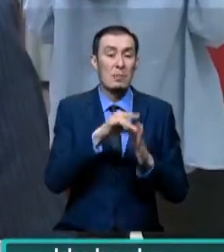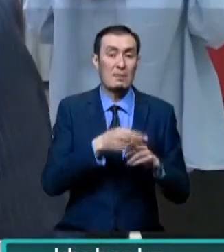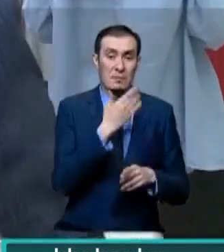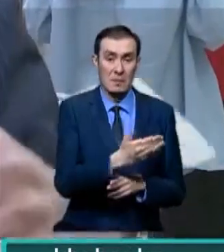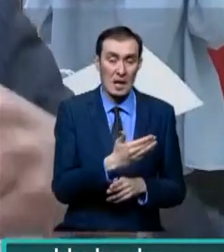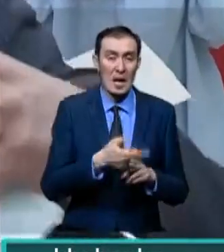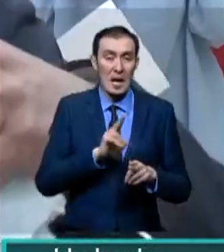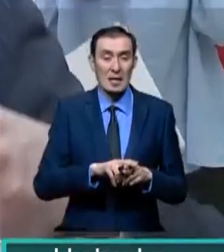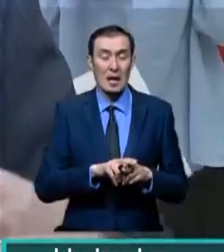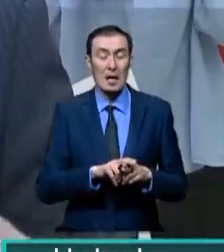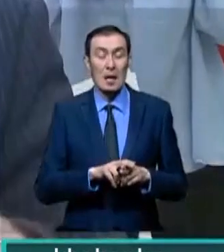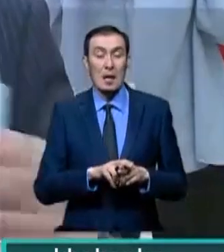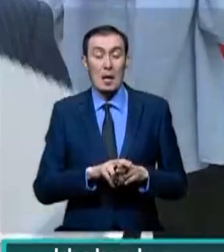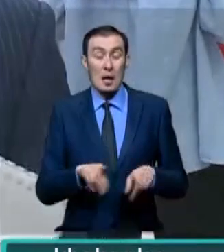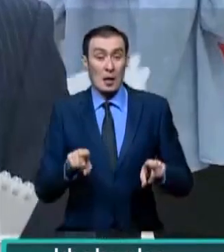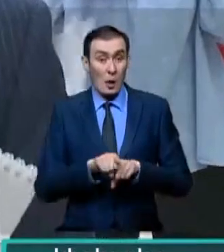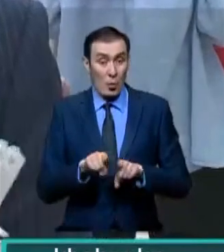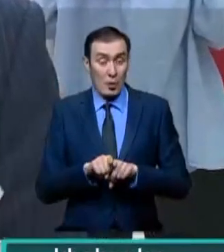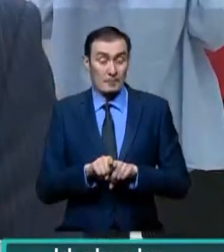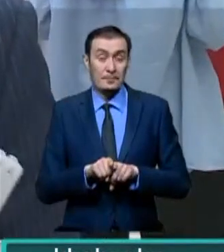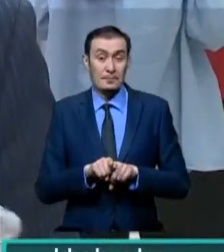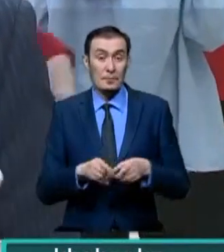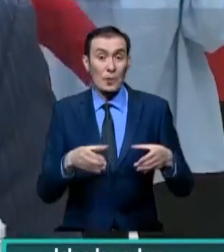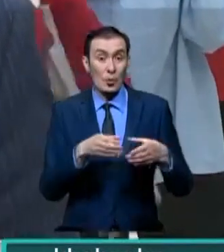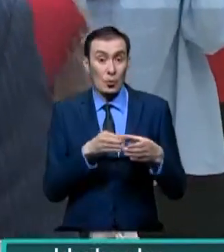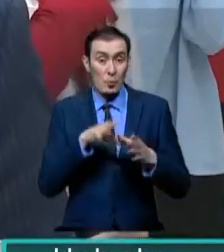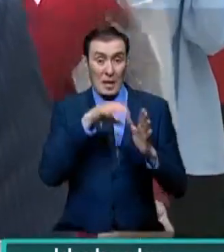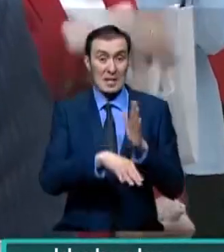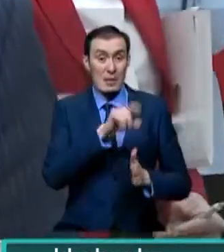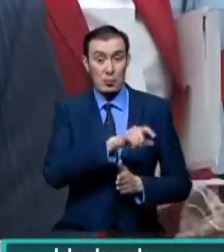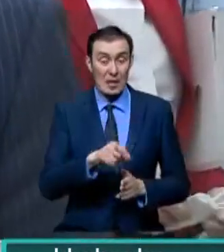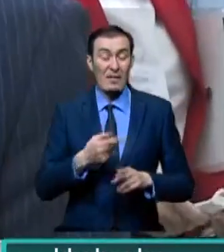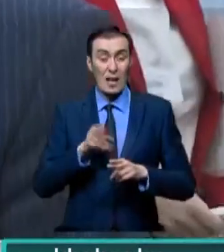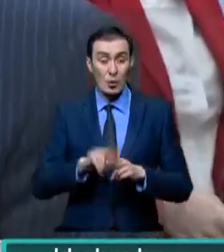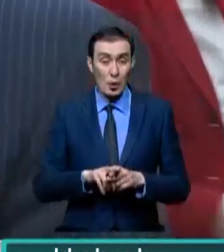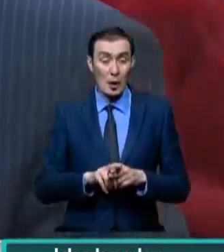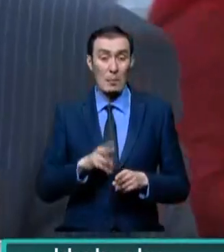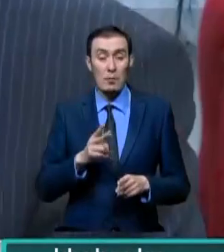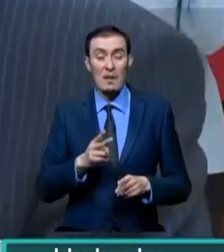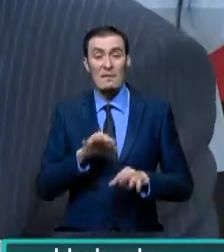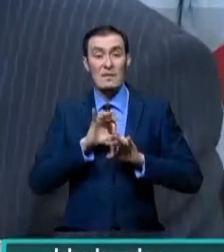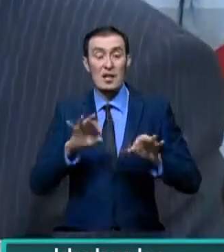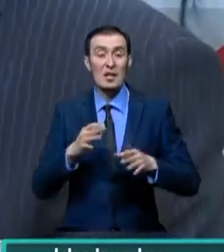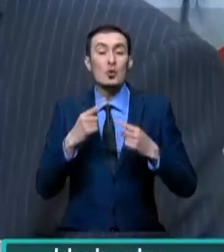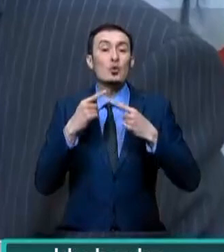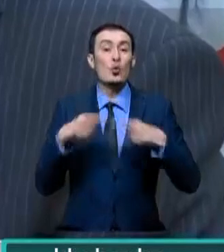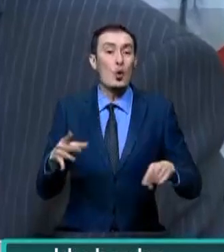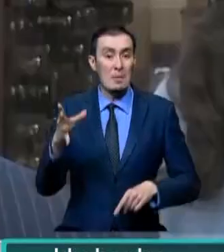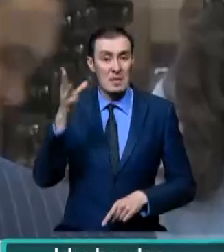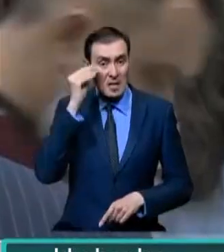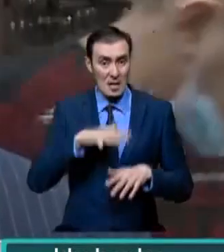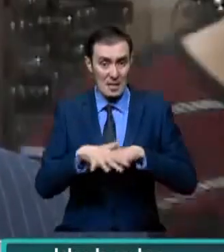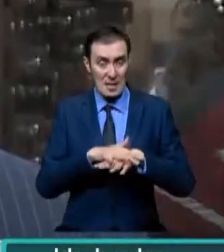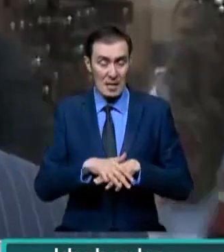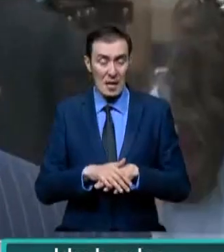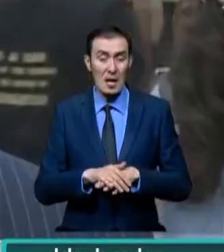некий пакет в этом пуле, да, депутатов, да, который просто выражает некие альтернативные мнения,